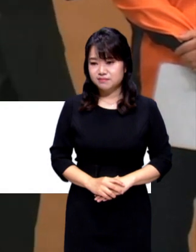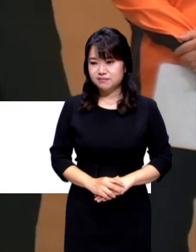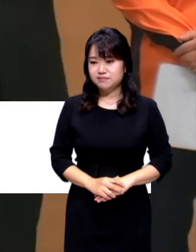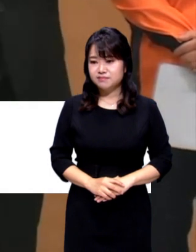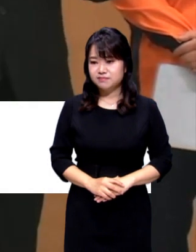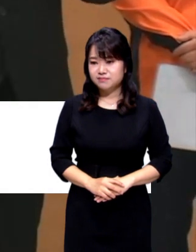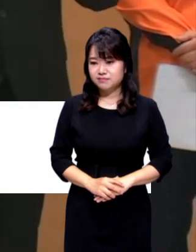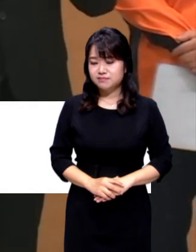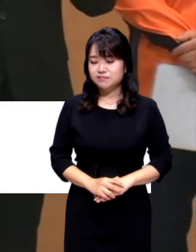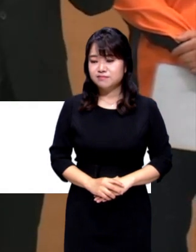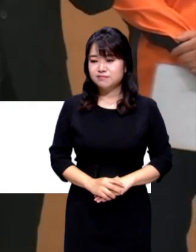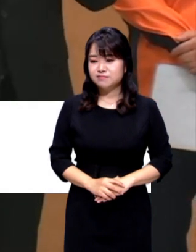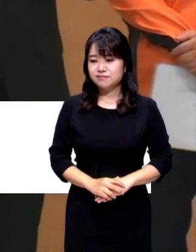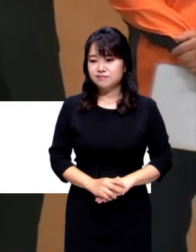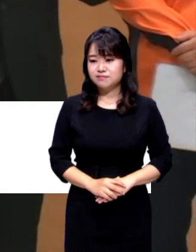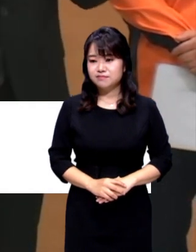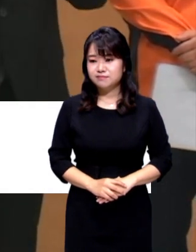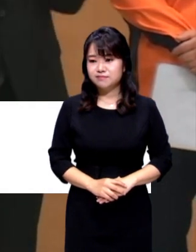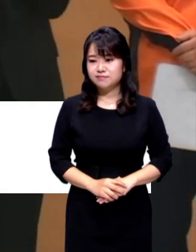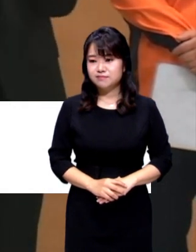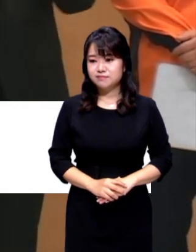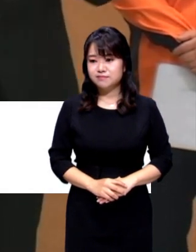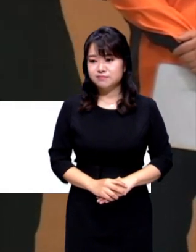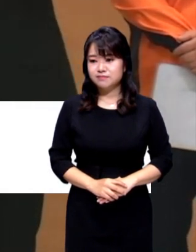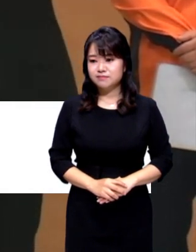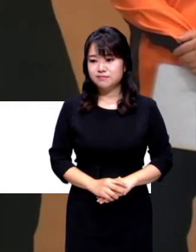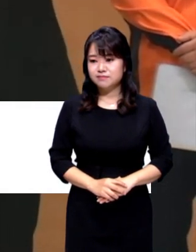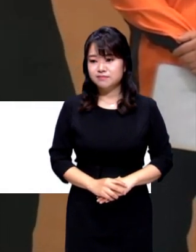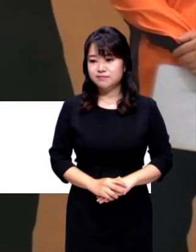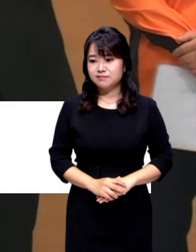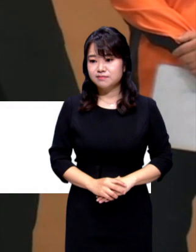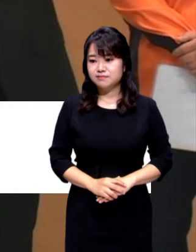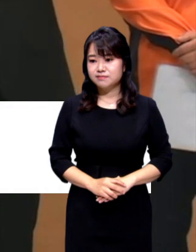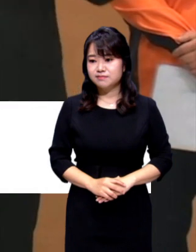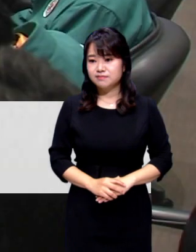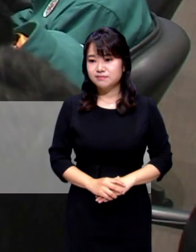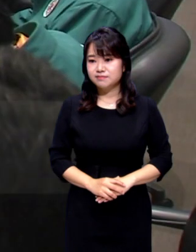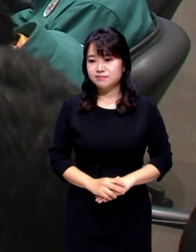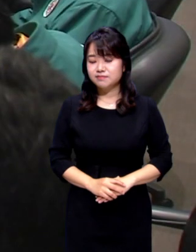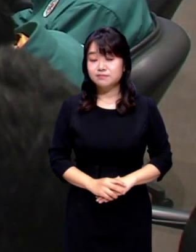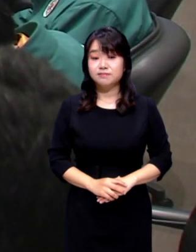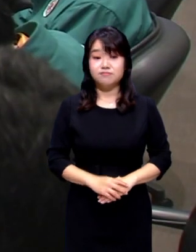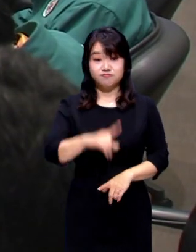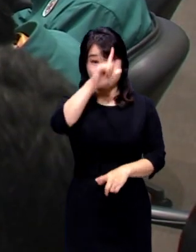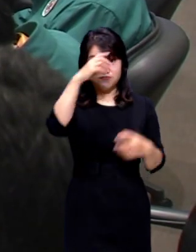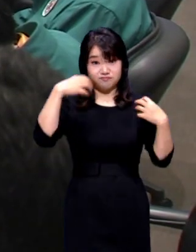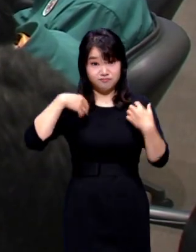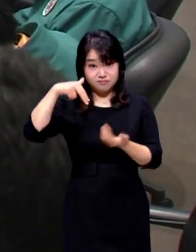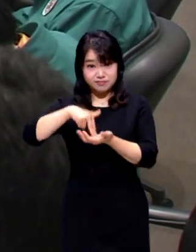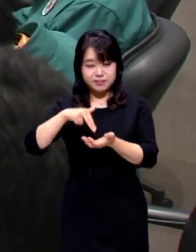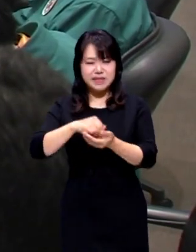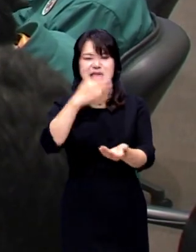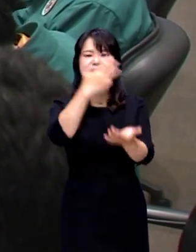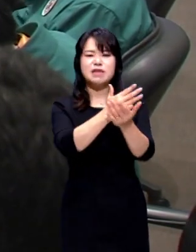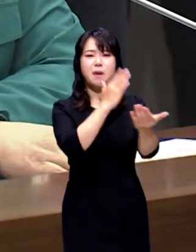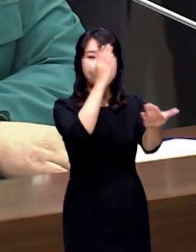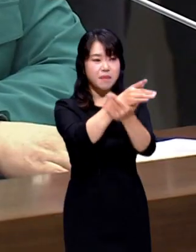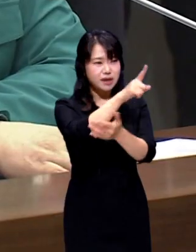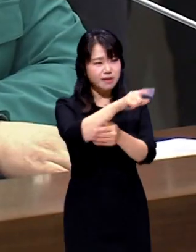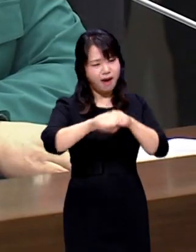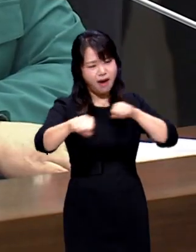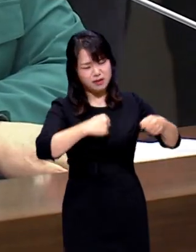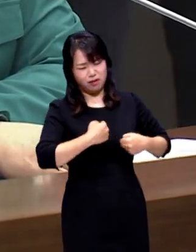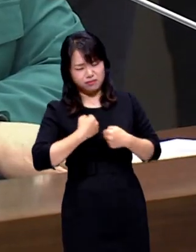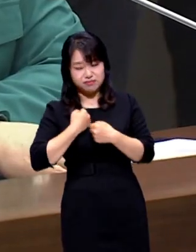조치를 해야 되는지 그 부분을 저희가 좀 연구를 해서. 정부는 이태원 참사의 늑장 대응을